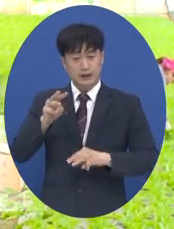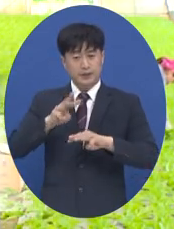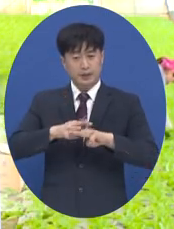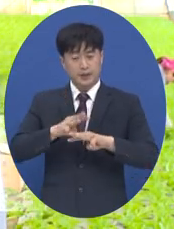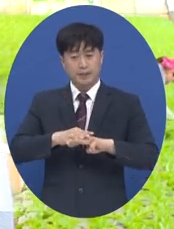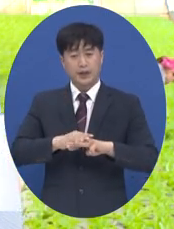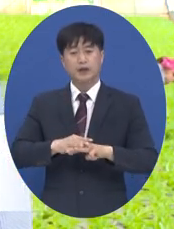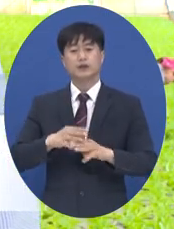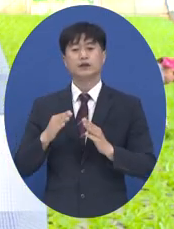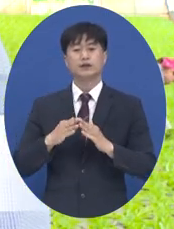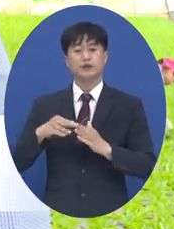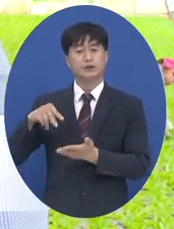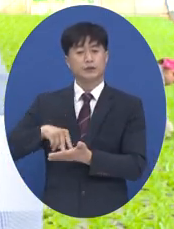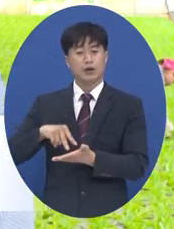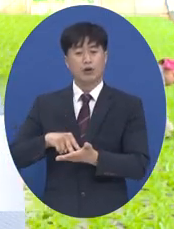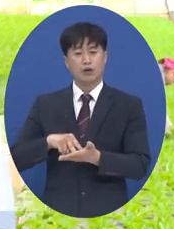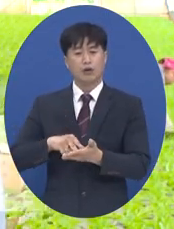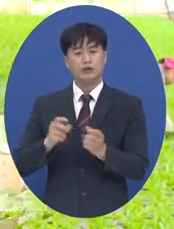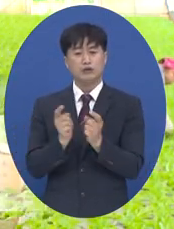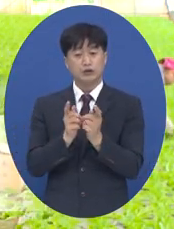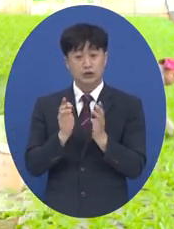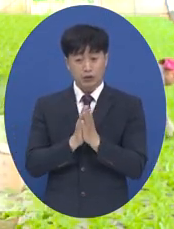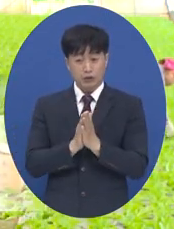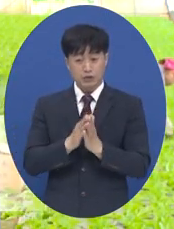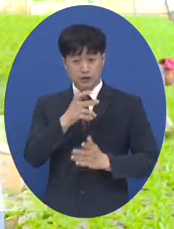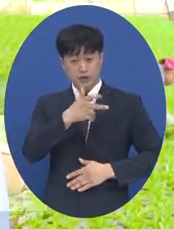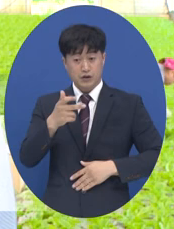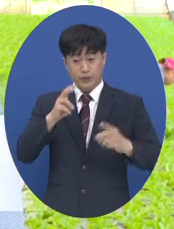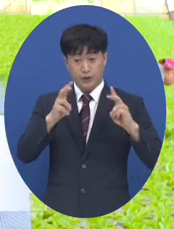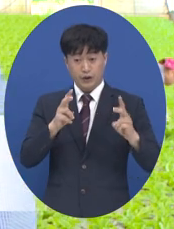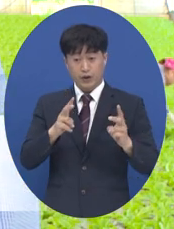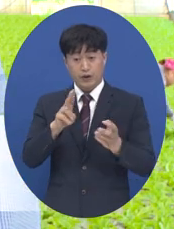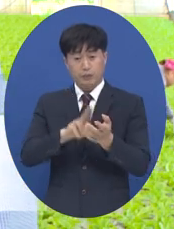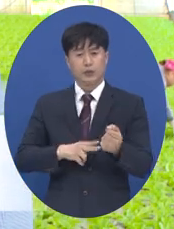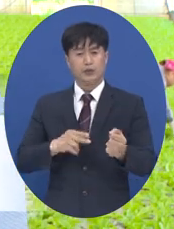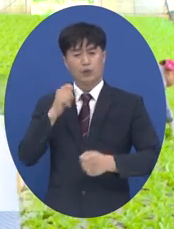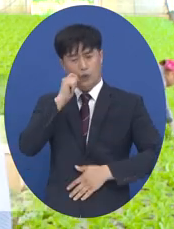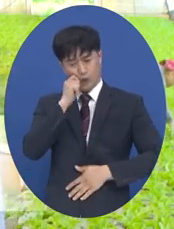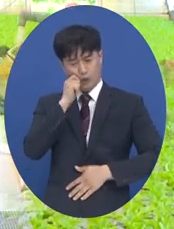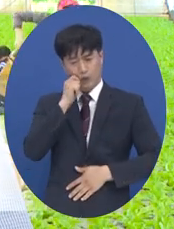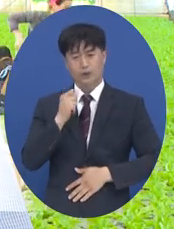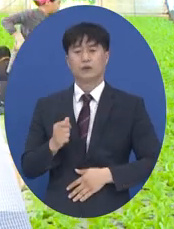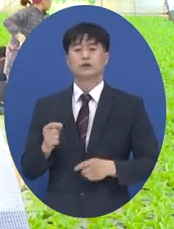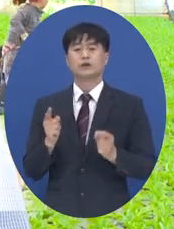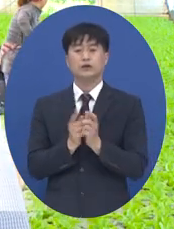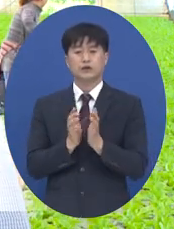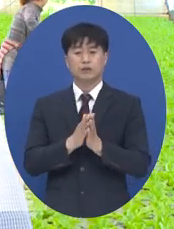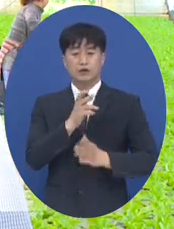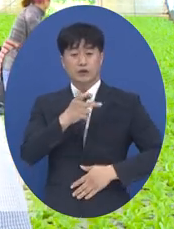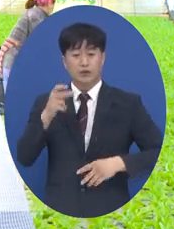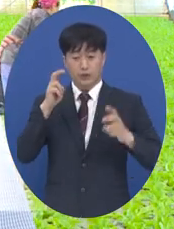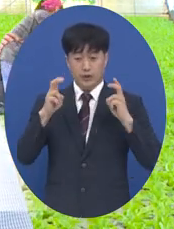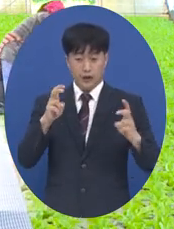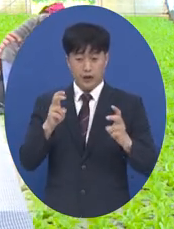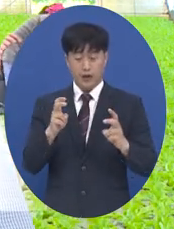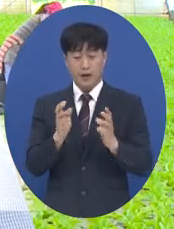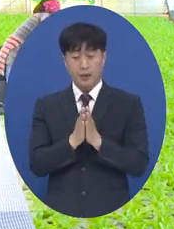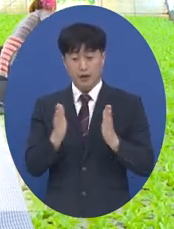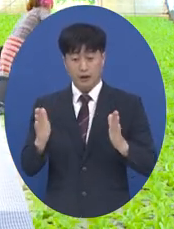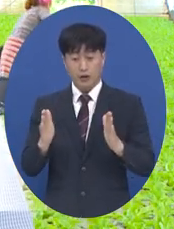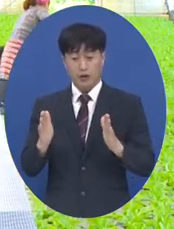소규모의 농가들이 사실상 직접적으로 대기업에 납품을 한다라는 건 상당히 어렵습니다. 직접 대기업에